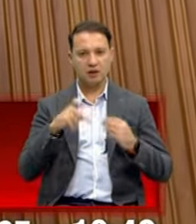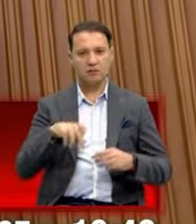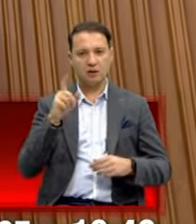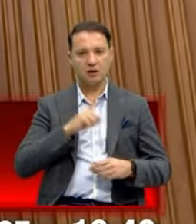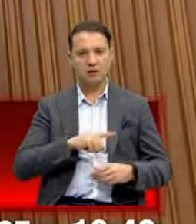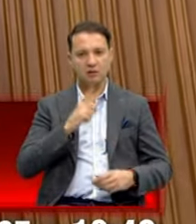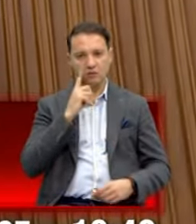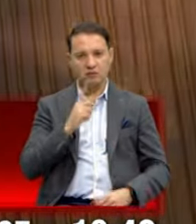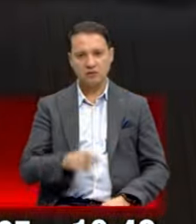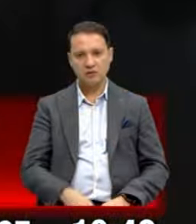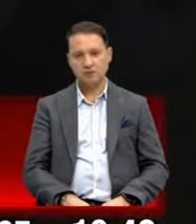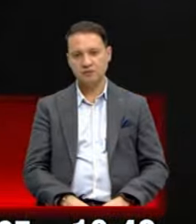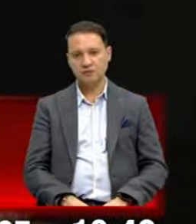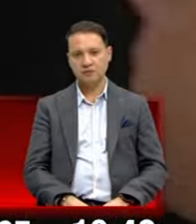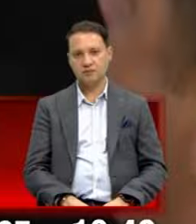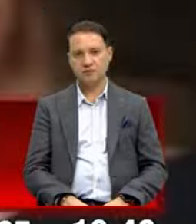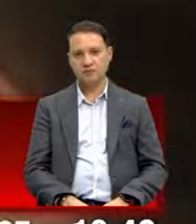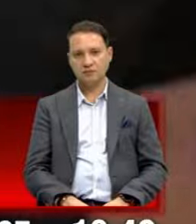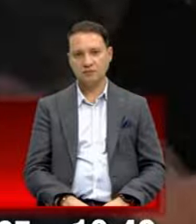Parti'den aday yapılması.